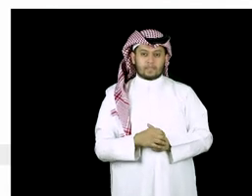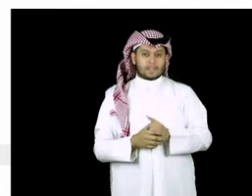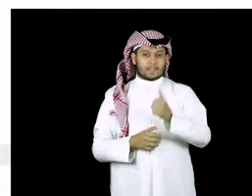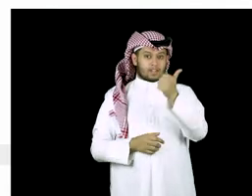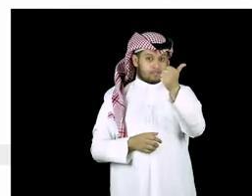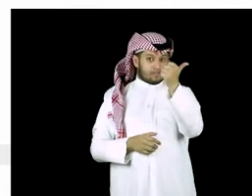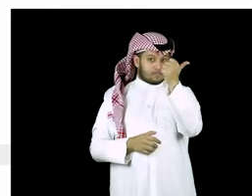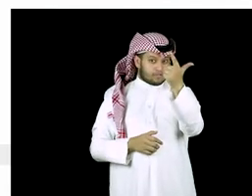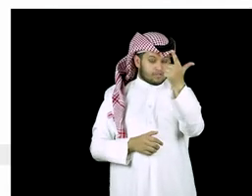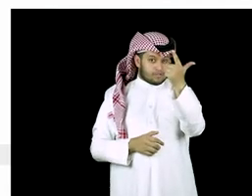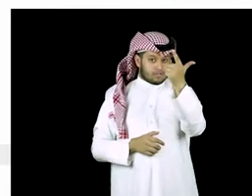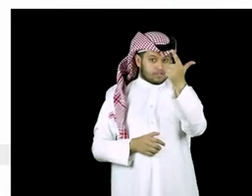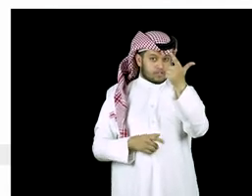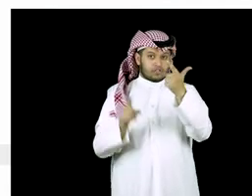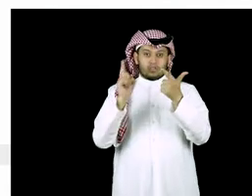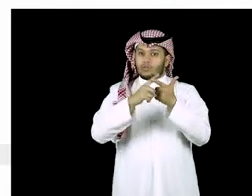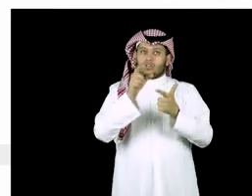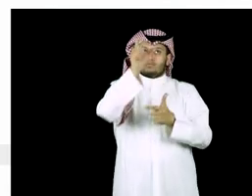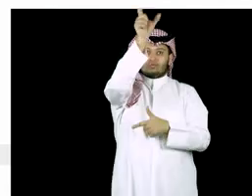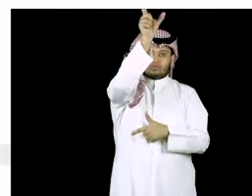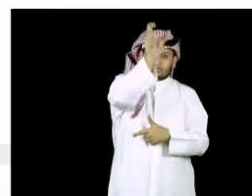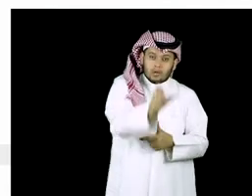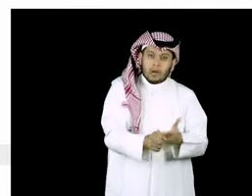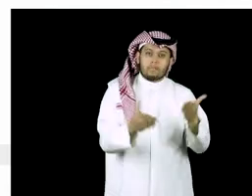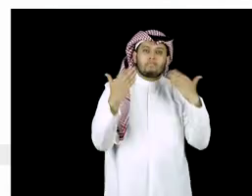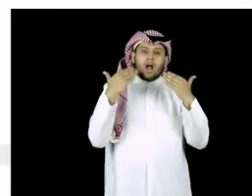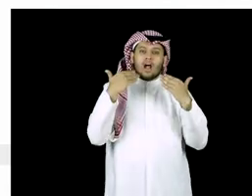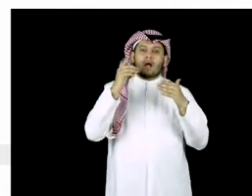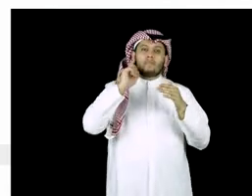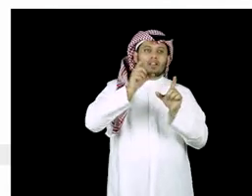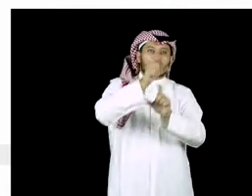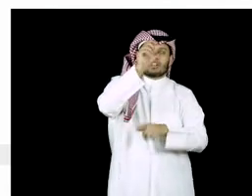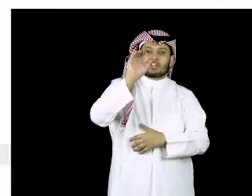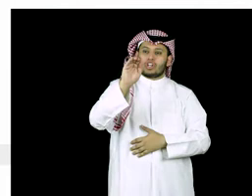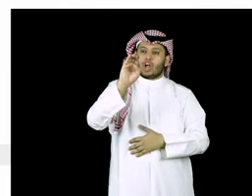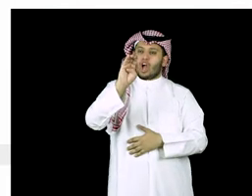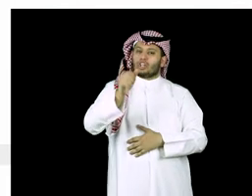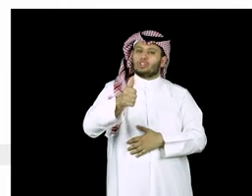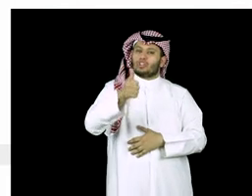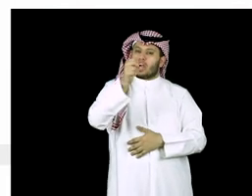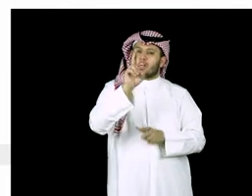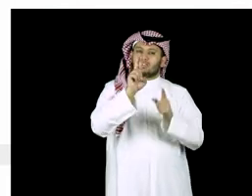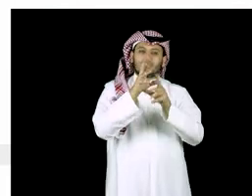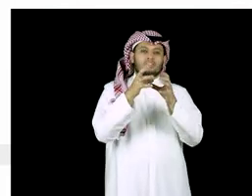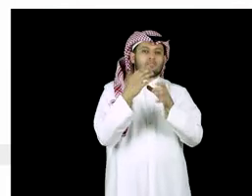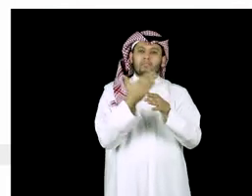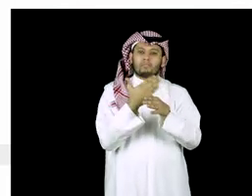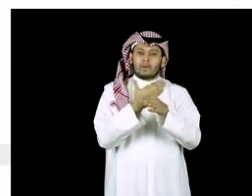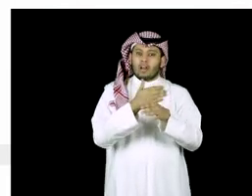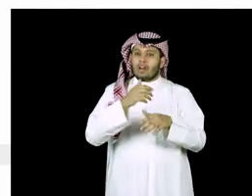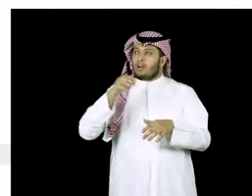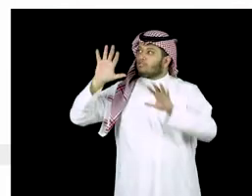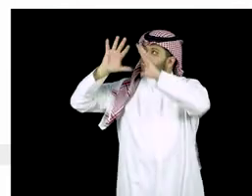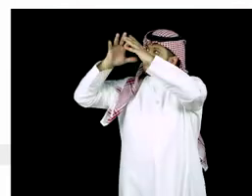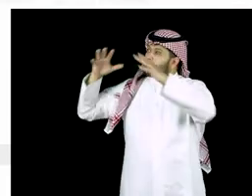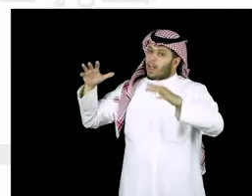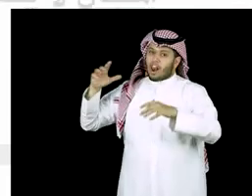القسم الثاني الحجاز وسميت حجازا لأنها حاجز بين تهامة ونجد،